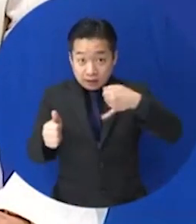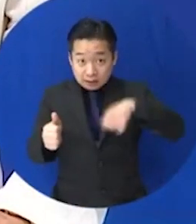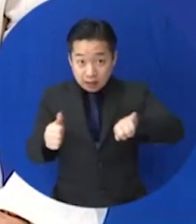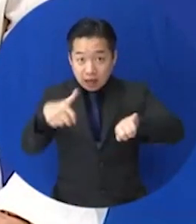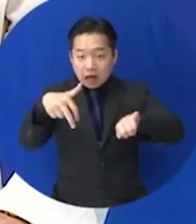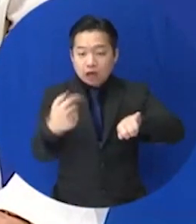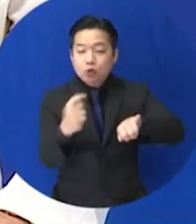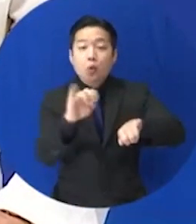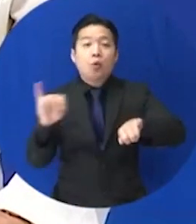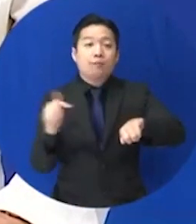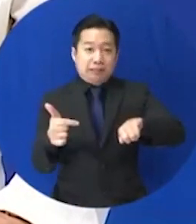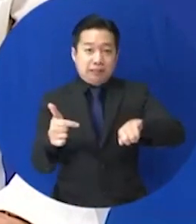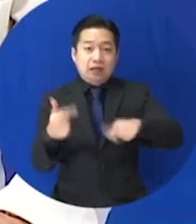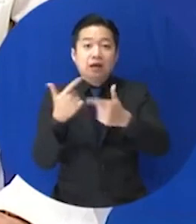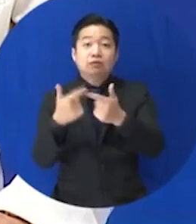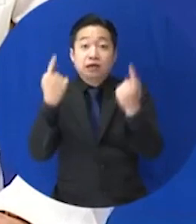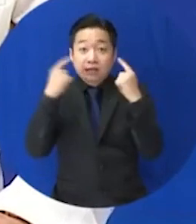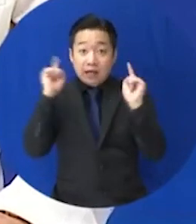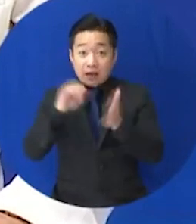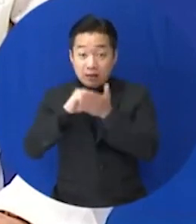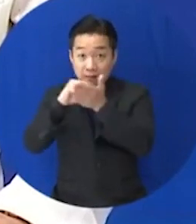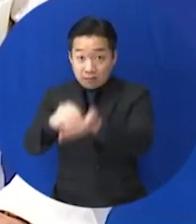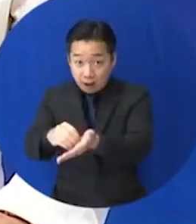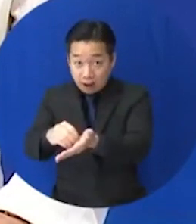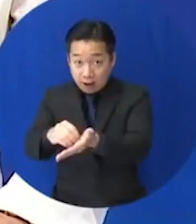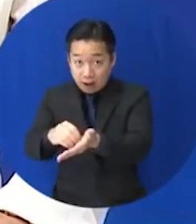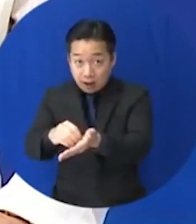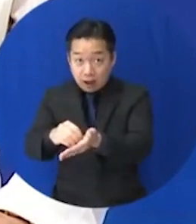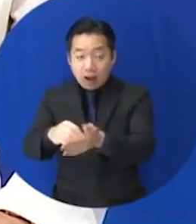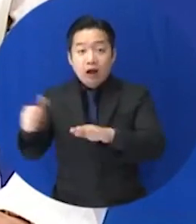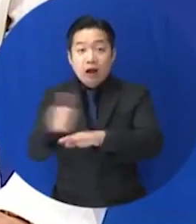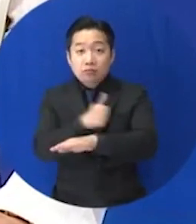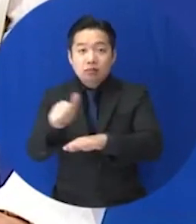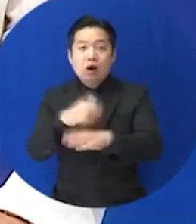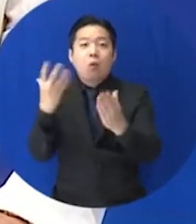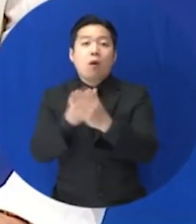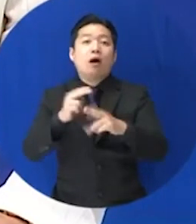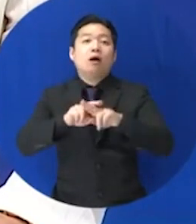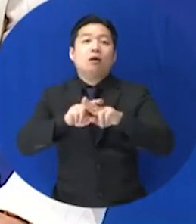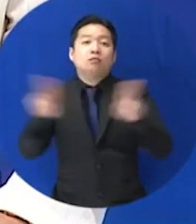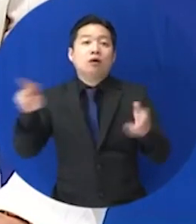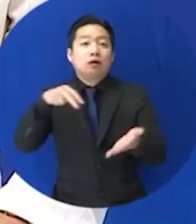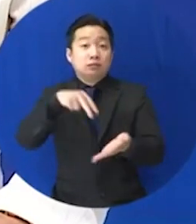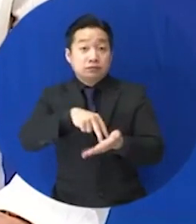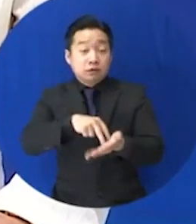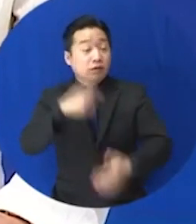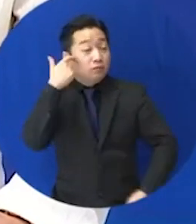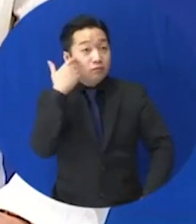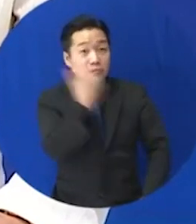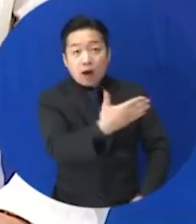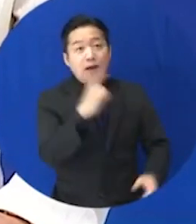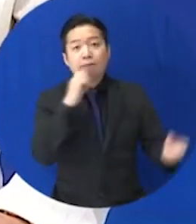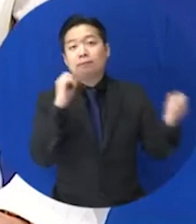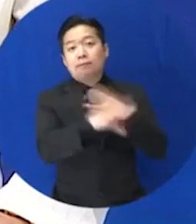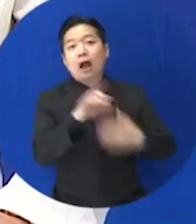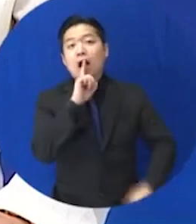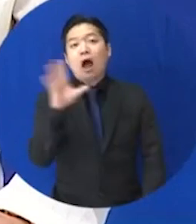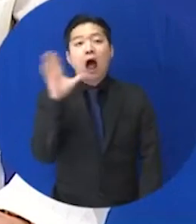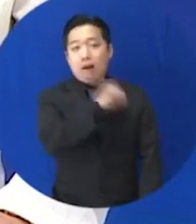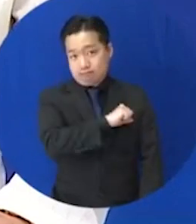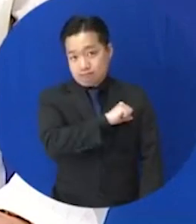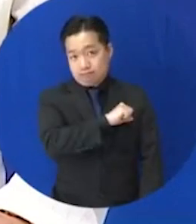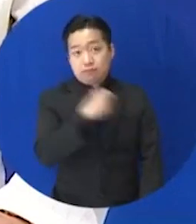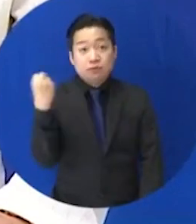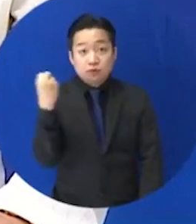입학 처분, 입학 취소 처분에 대해서 이렇다 할 입장을 내시지 않으셨고요. 또